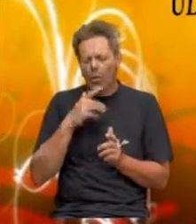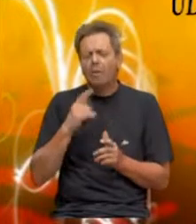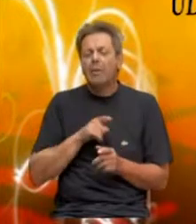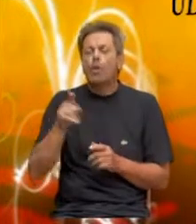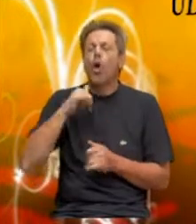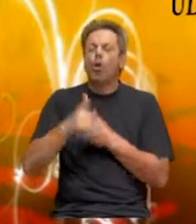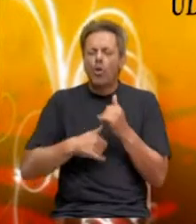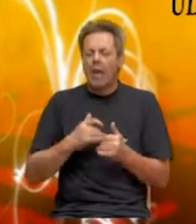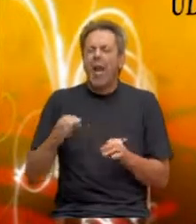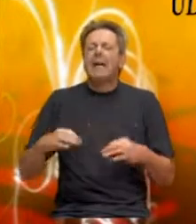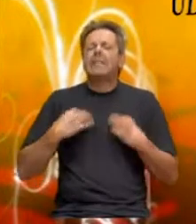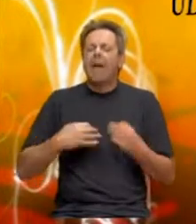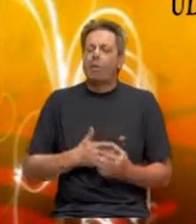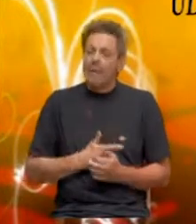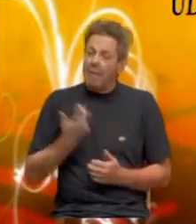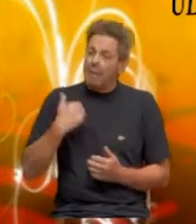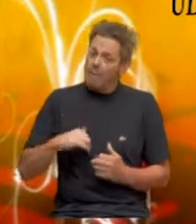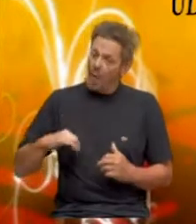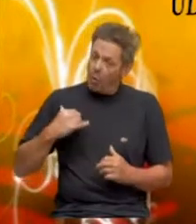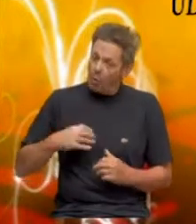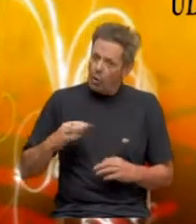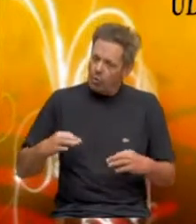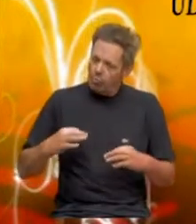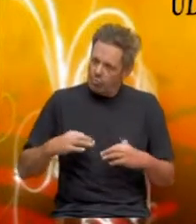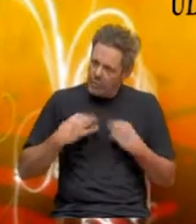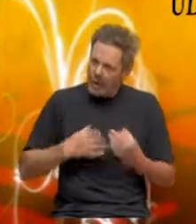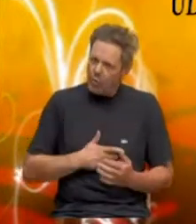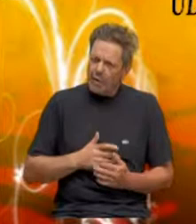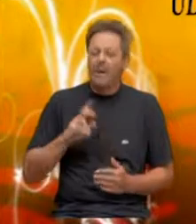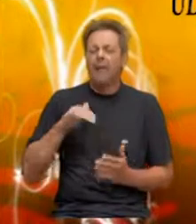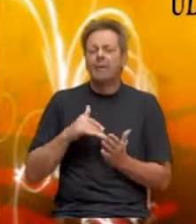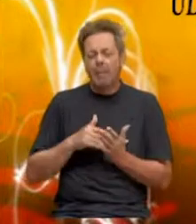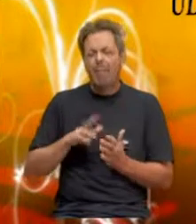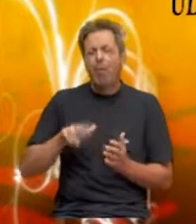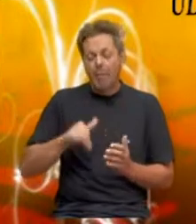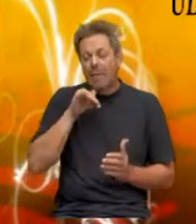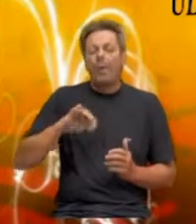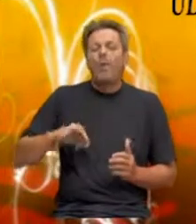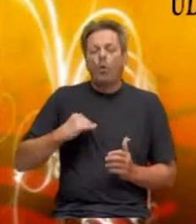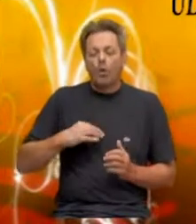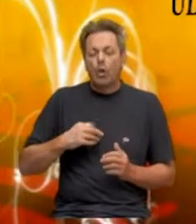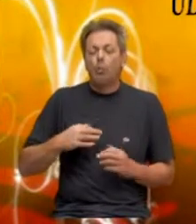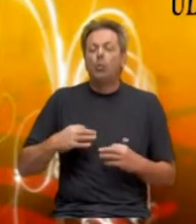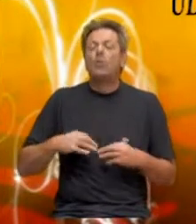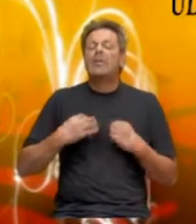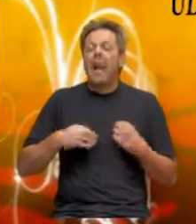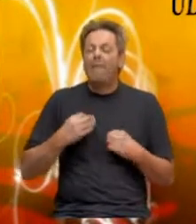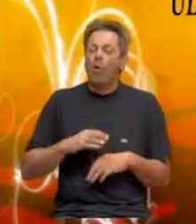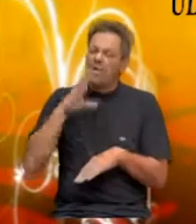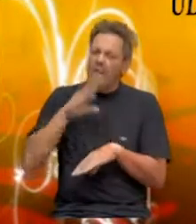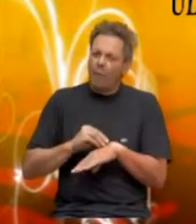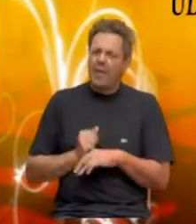srca. Ali da bi imali godinu zdravog srca, mi trebamo imati godinu zdravog stanovnika, godinu